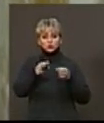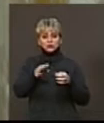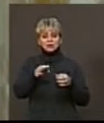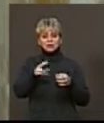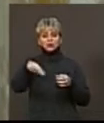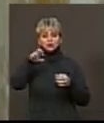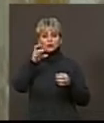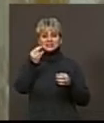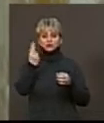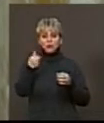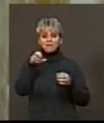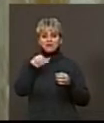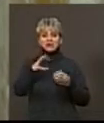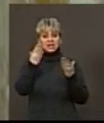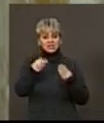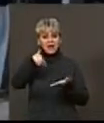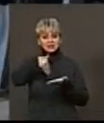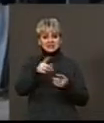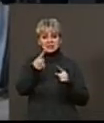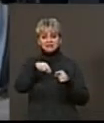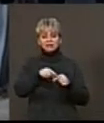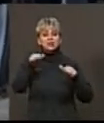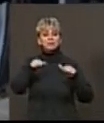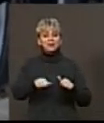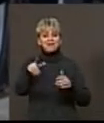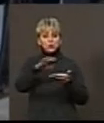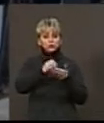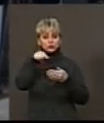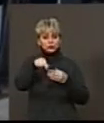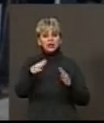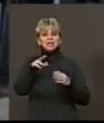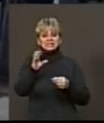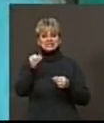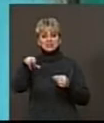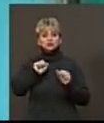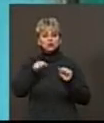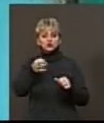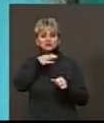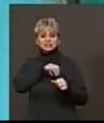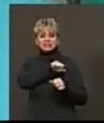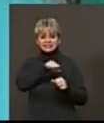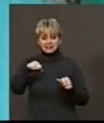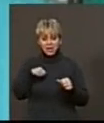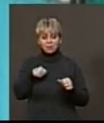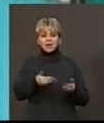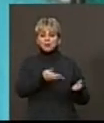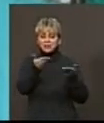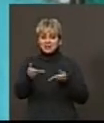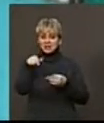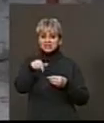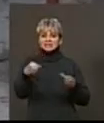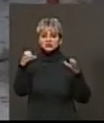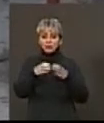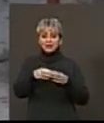председательством судьи Донцовой на днях отказал в этом. Правом на снос истец может воспользоваться и самостоятельно. Достаточно